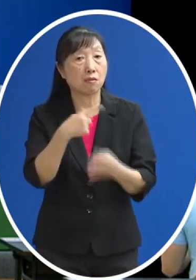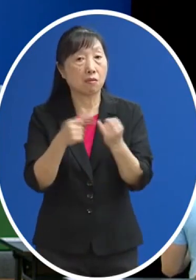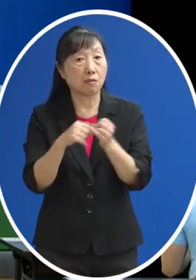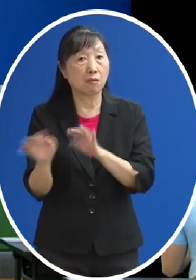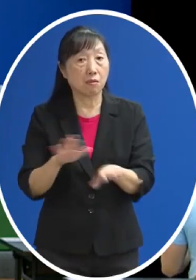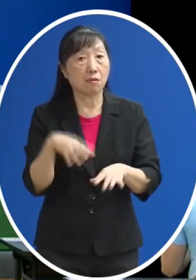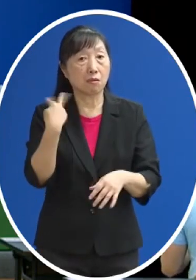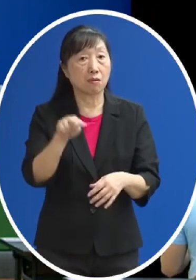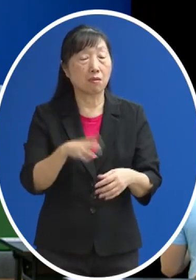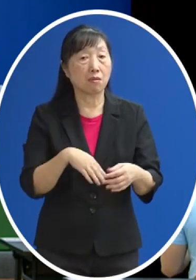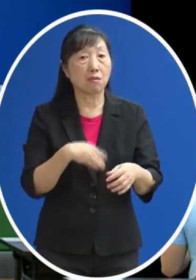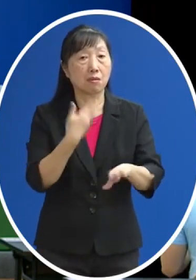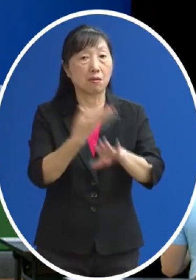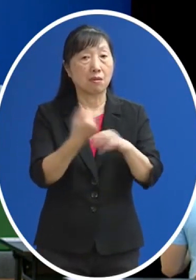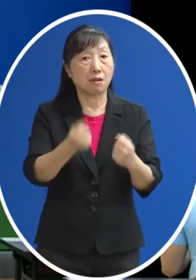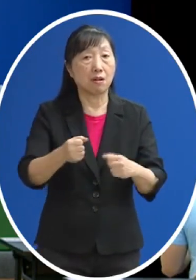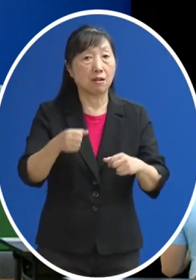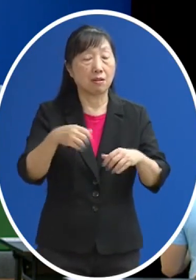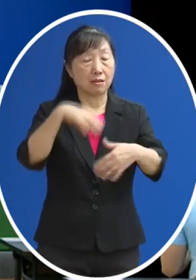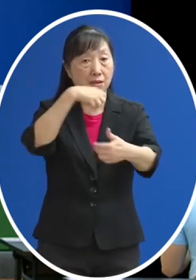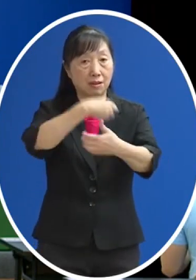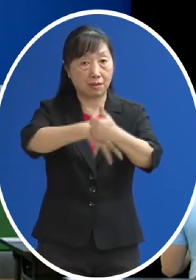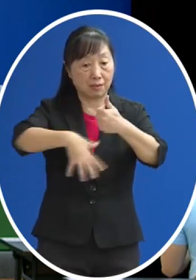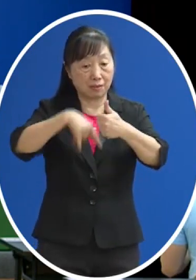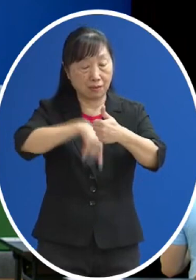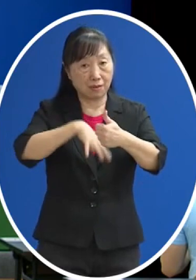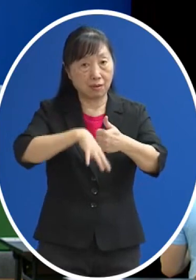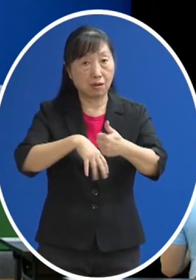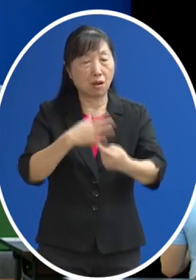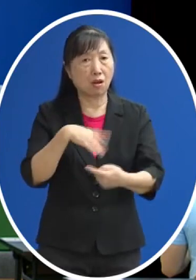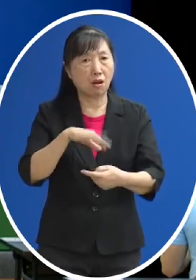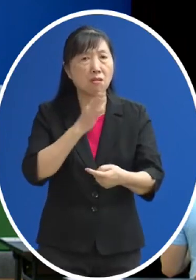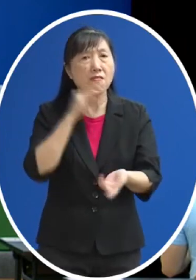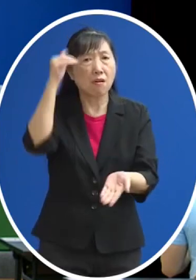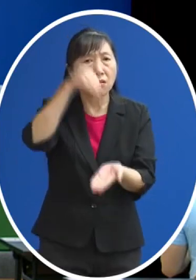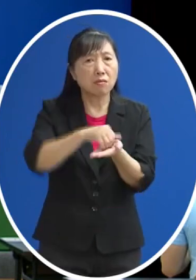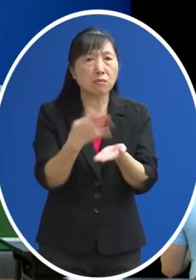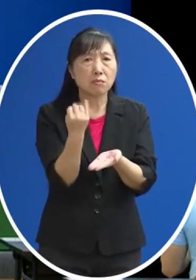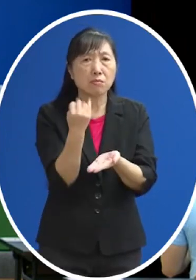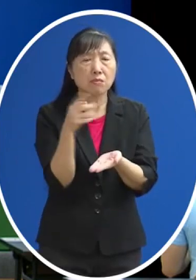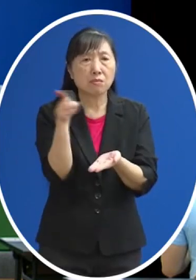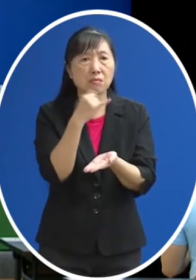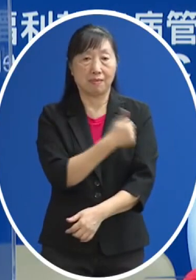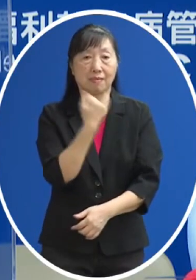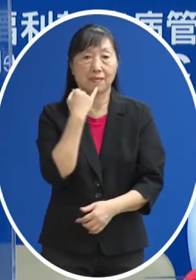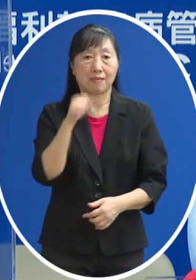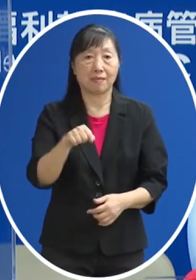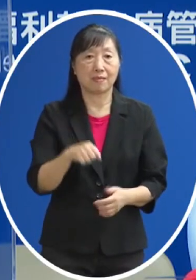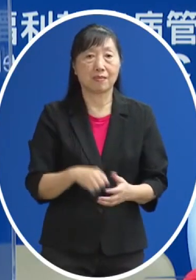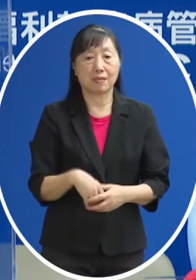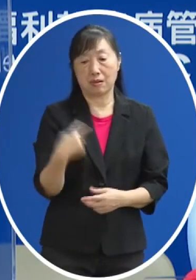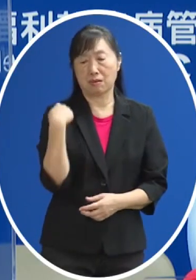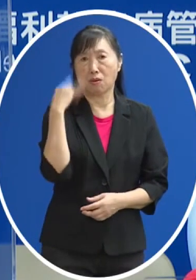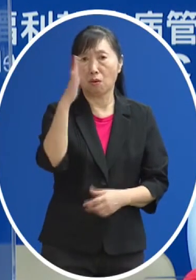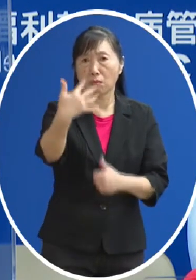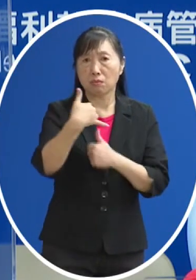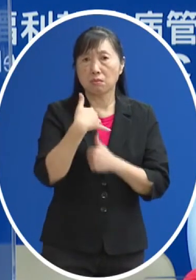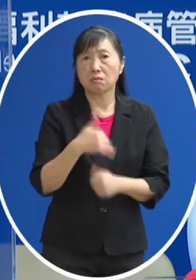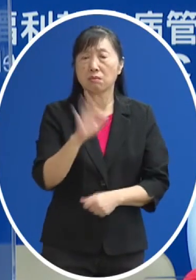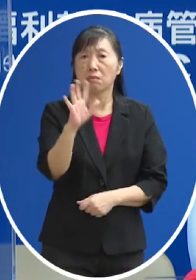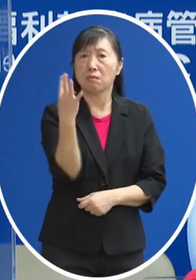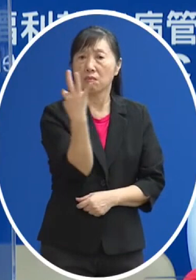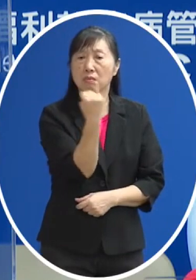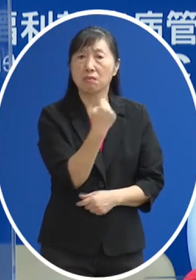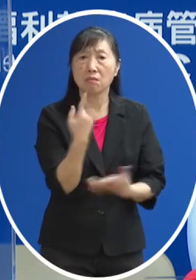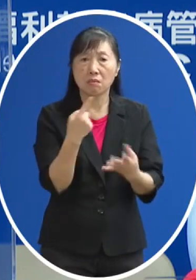平台上面。那所谓这个一定的量的下限是多少？就是起码要有多少才会放到平台上？ 那昨天张家问我说，到底有多